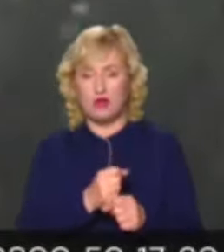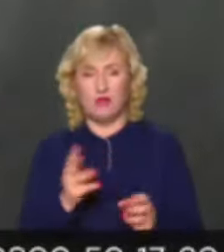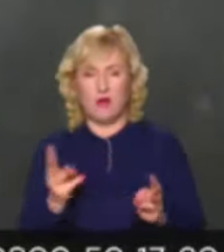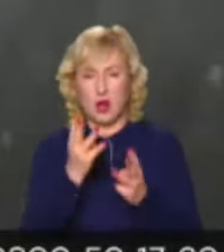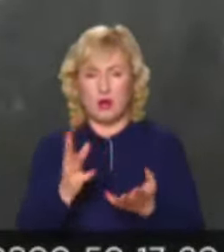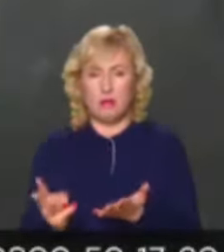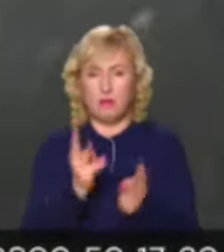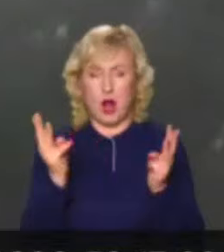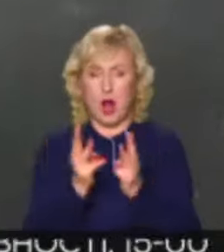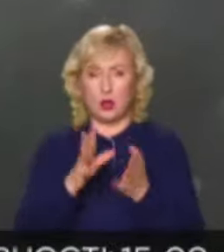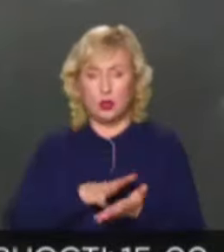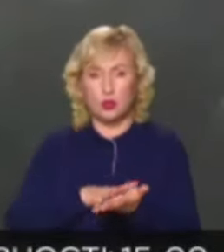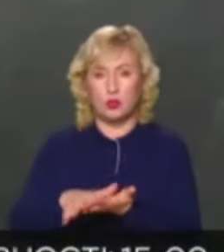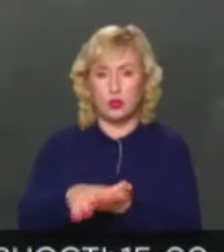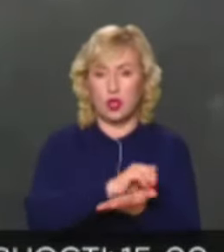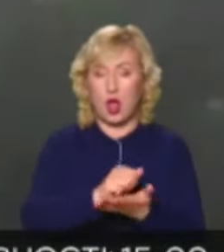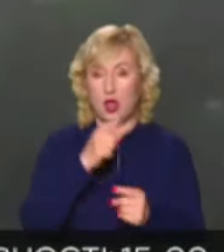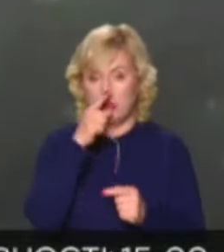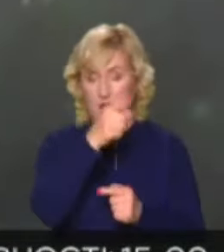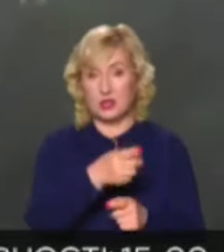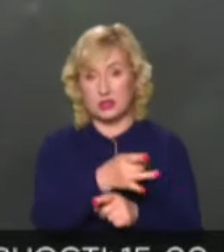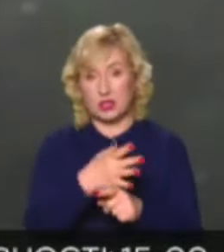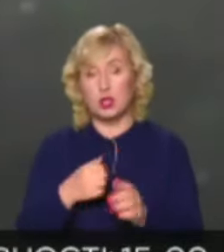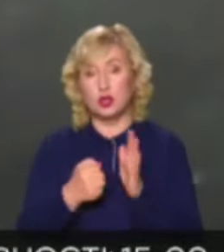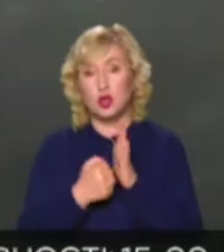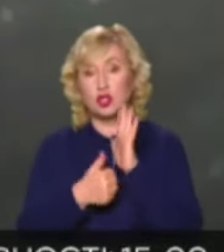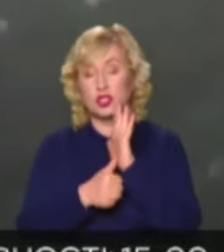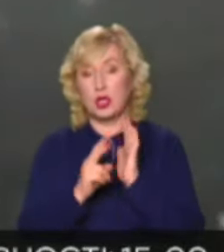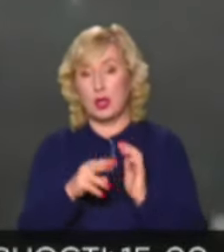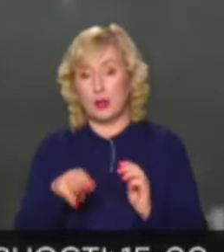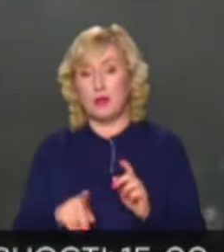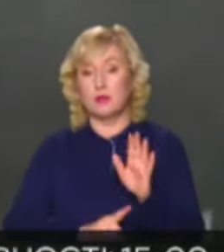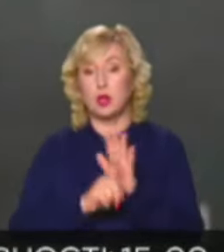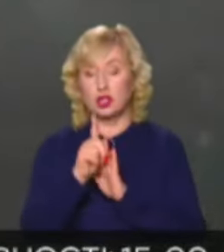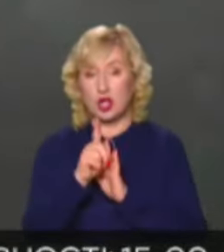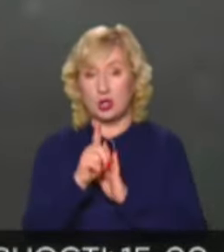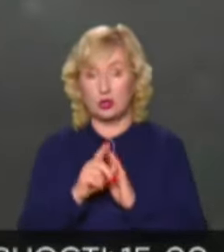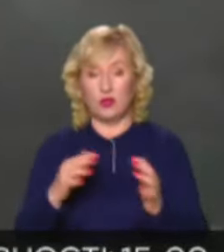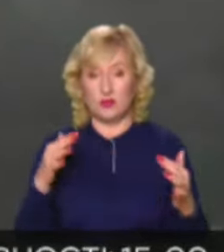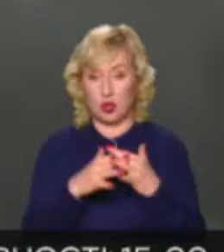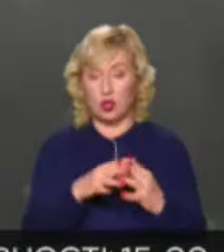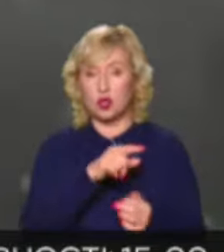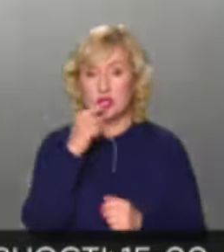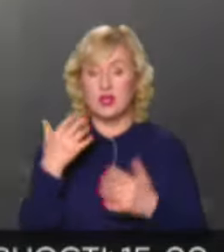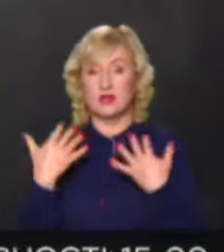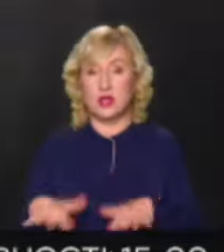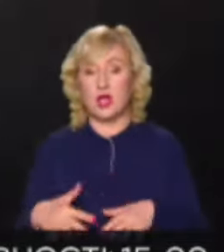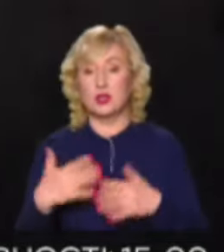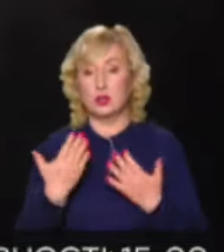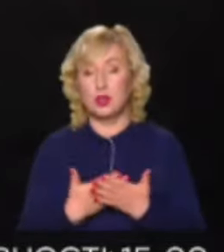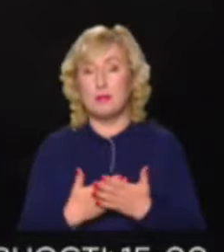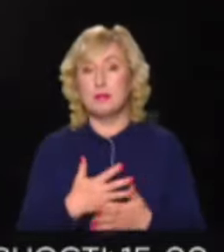площу ураження. Щоправда, дальність стрільби лише до 6 кілометрів, і від початку повномасштабного вторгнення росіяни втратили вже